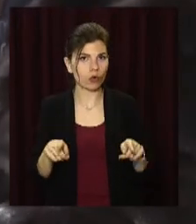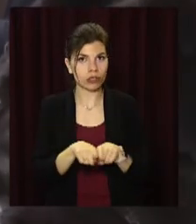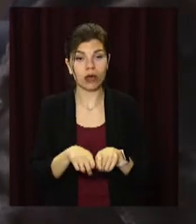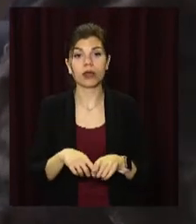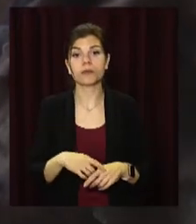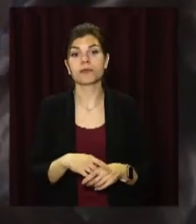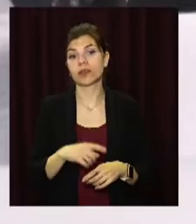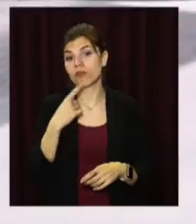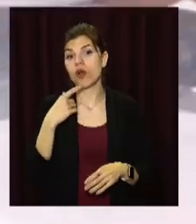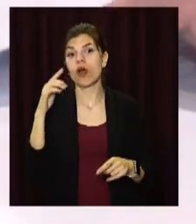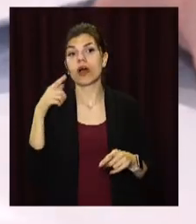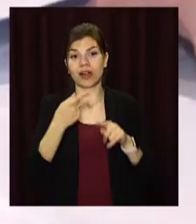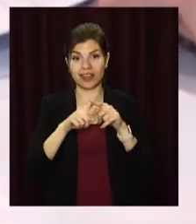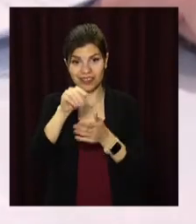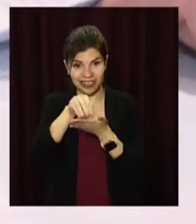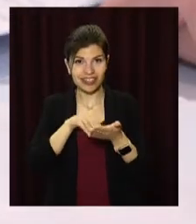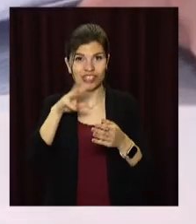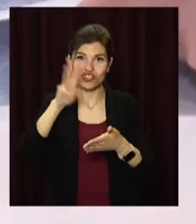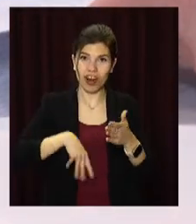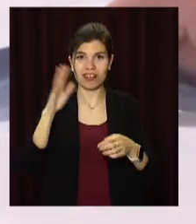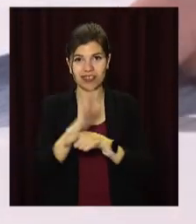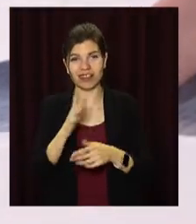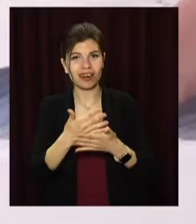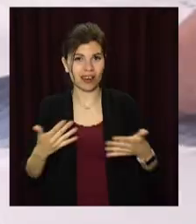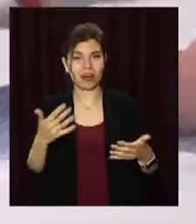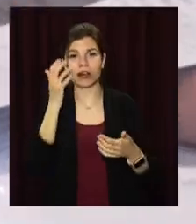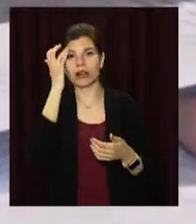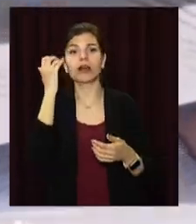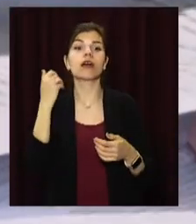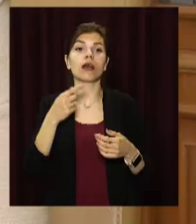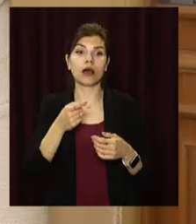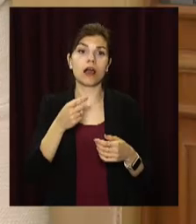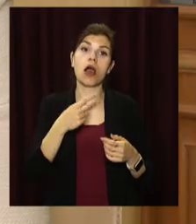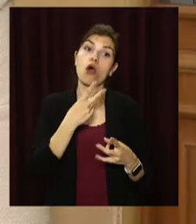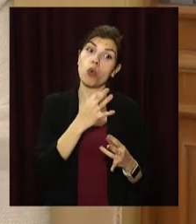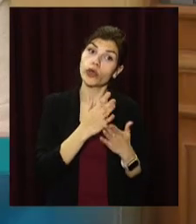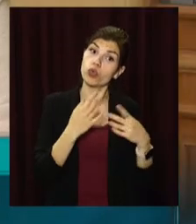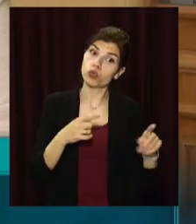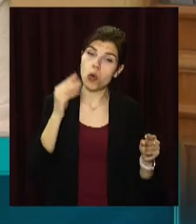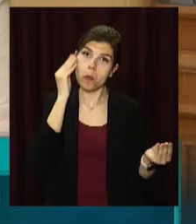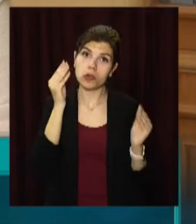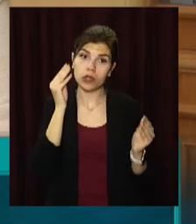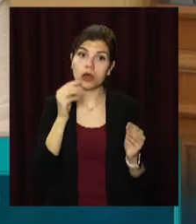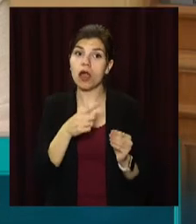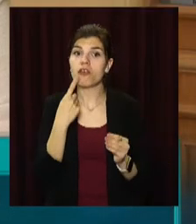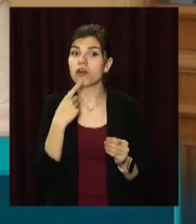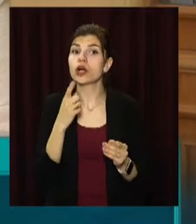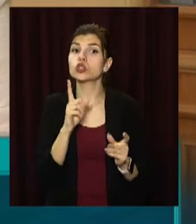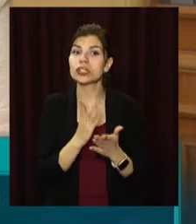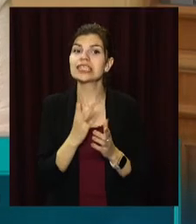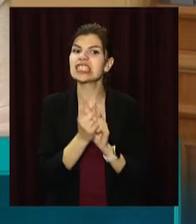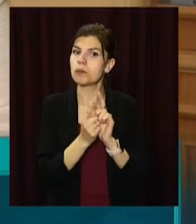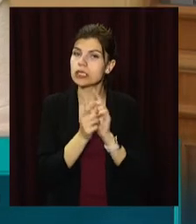установу мали б взагалі ліквідувати, та працівники контролюючого органу іншої думки. На сьогоднішній день в то рішення внесені змінення